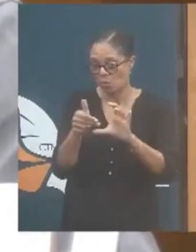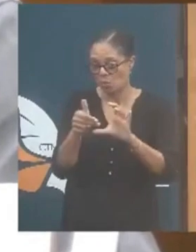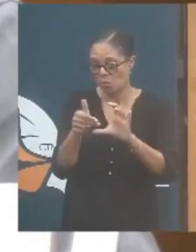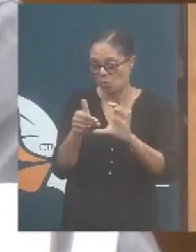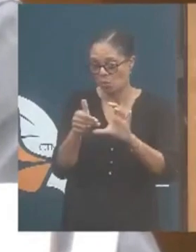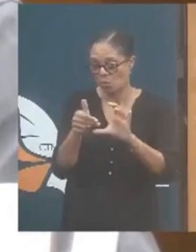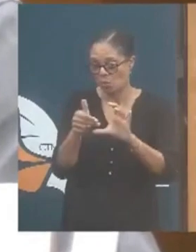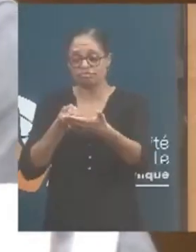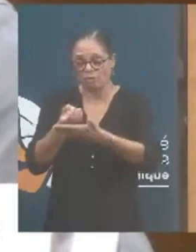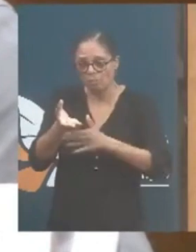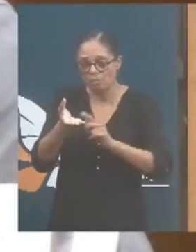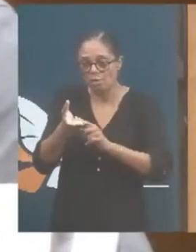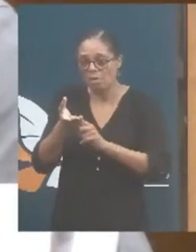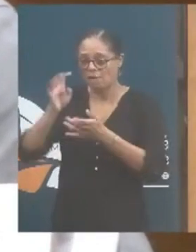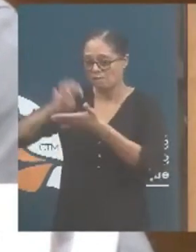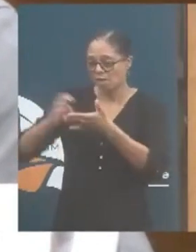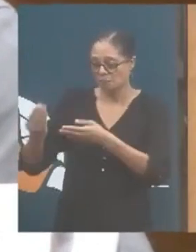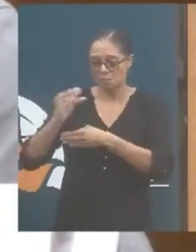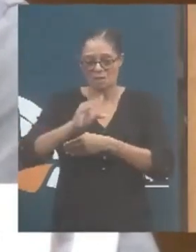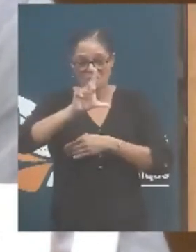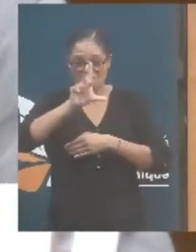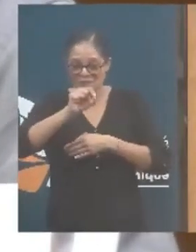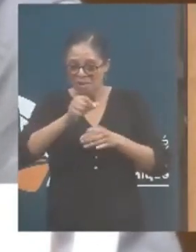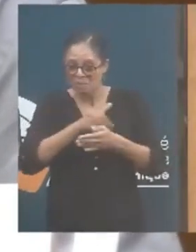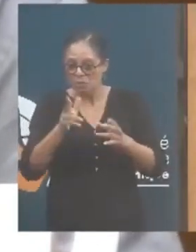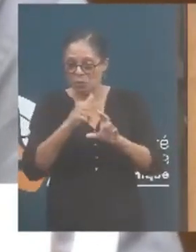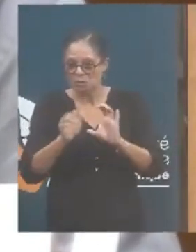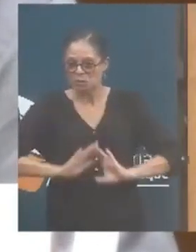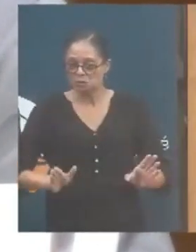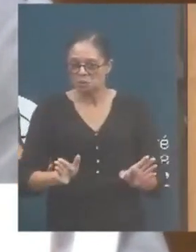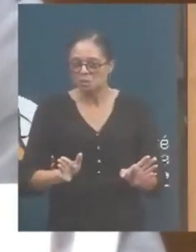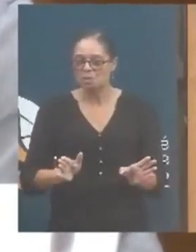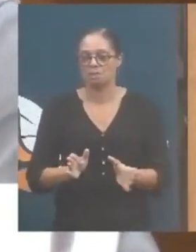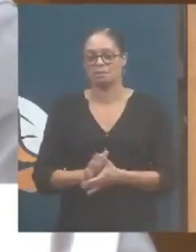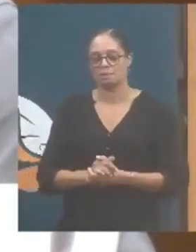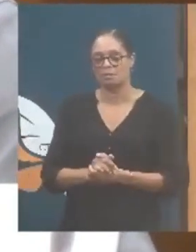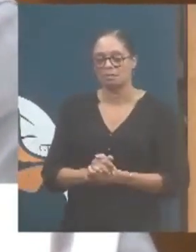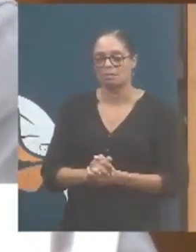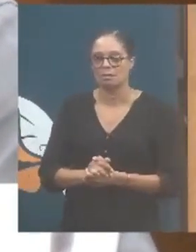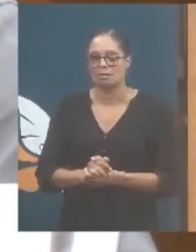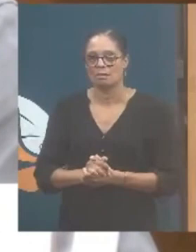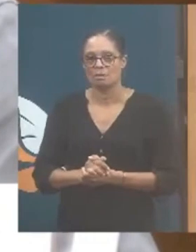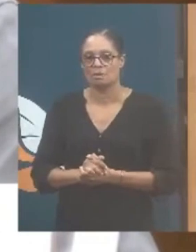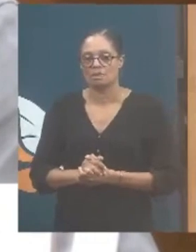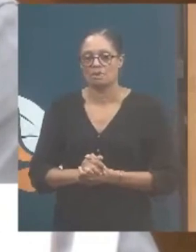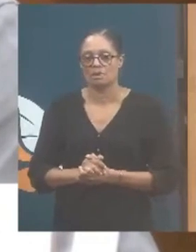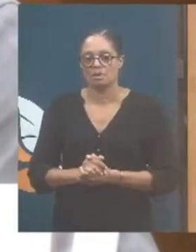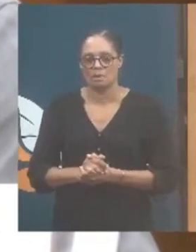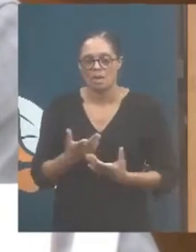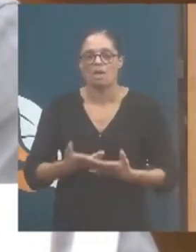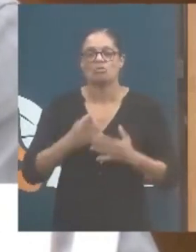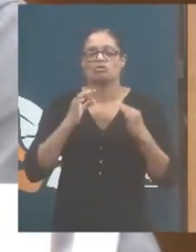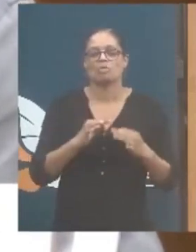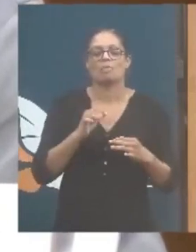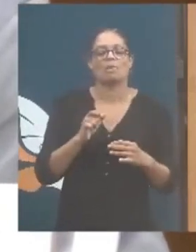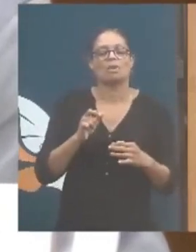rapport nous dit que la France ne donne que 20. Donc, Il a mis une charge sur le dos du conseil